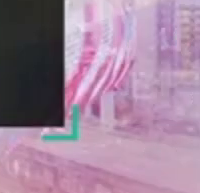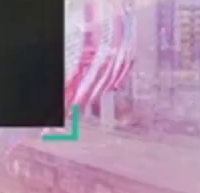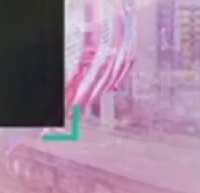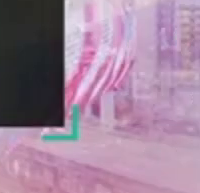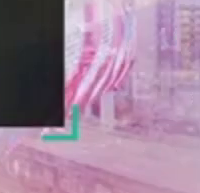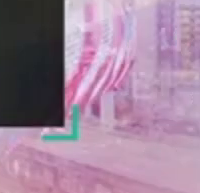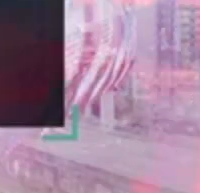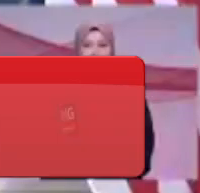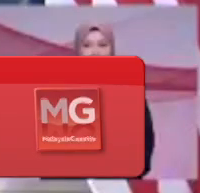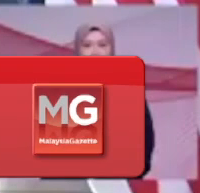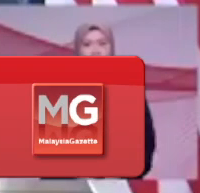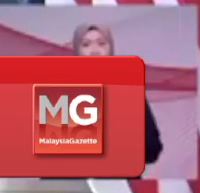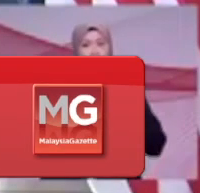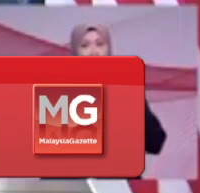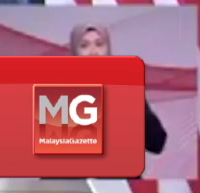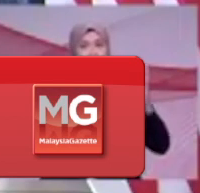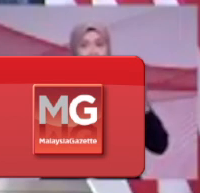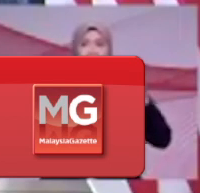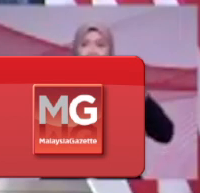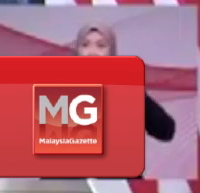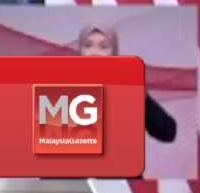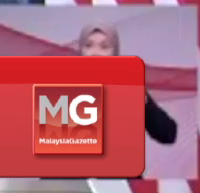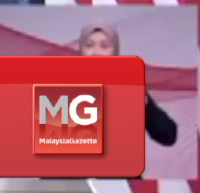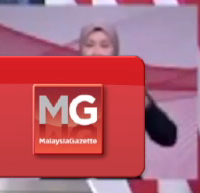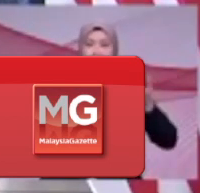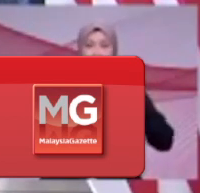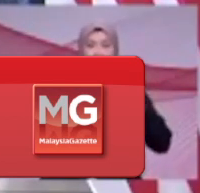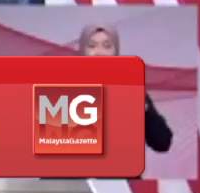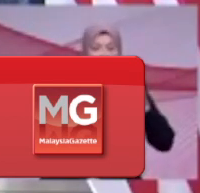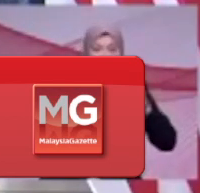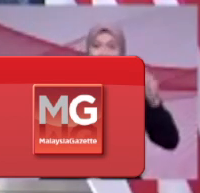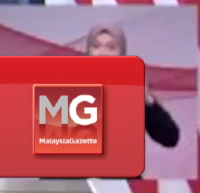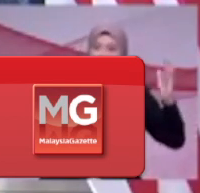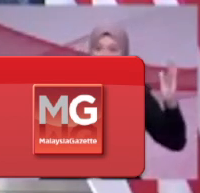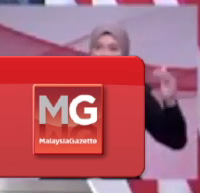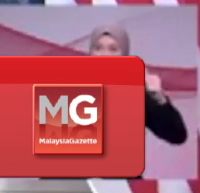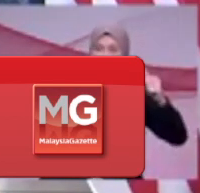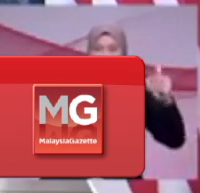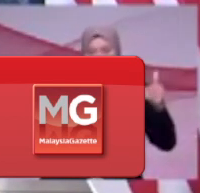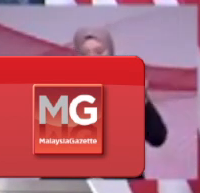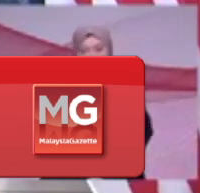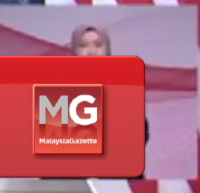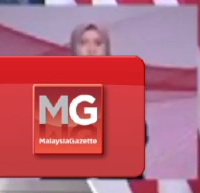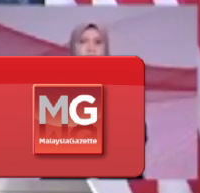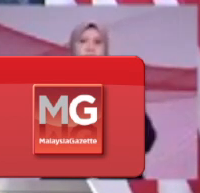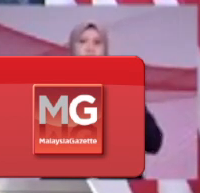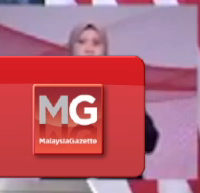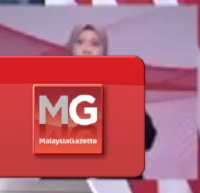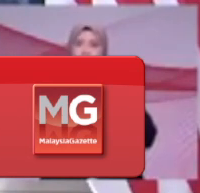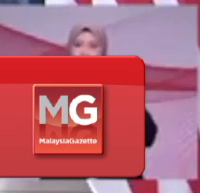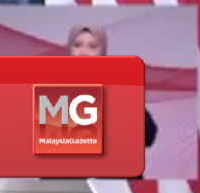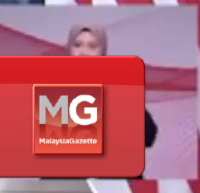Fasa kedua merupakan kesinambungan daripada fasa pertama dengan aktiviti sosial dan